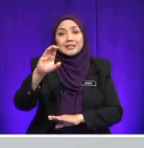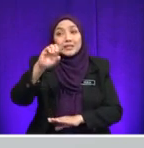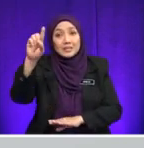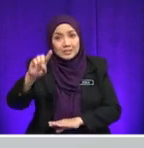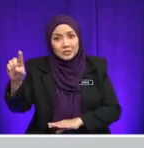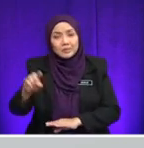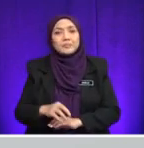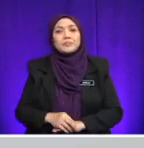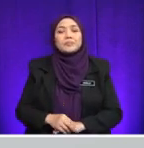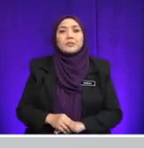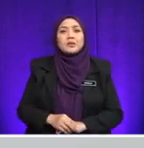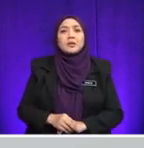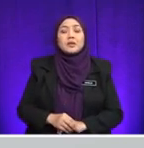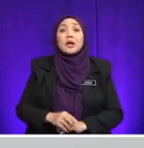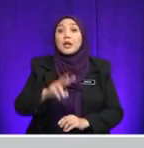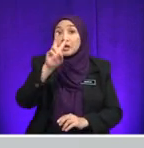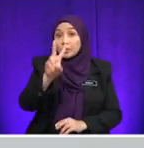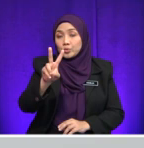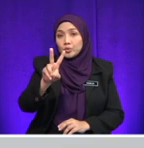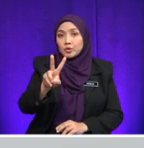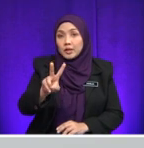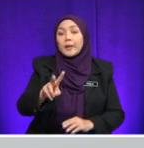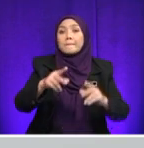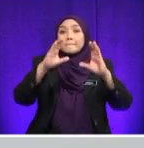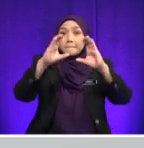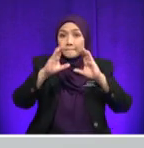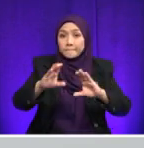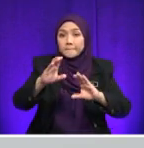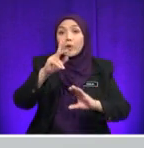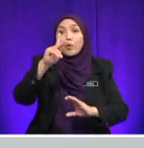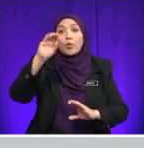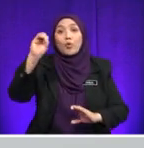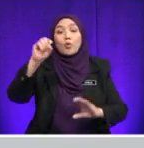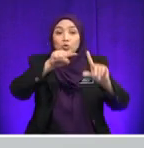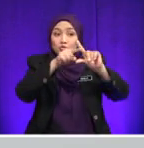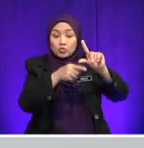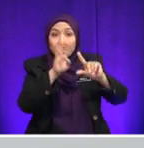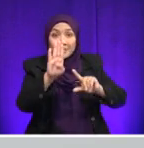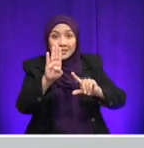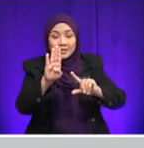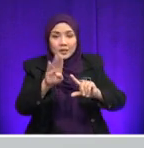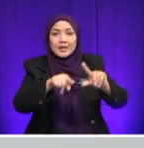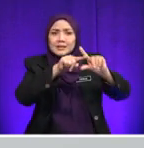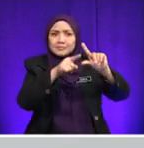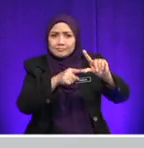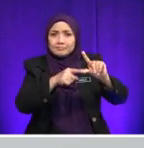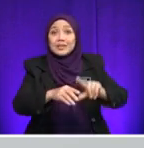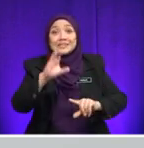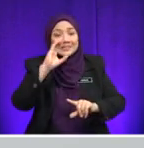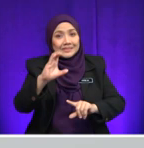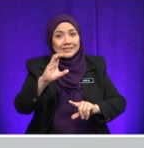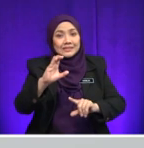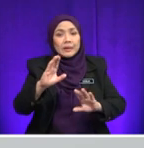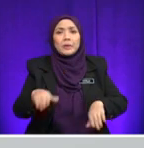jadi betul yang kedua ini adalah petuah bagi sudut di jadi betul bagi sudut kos bagi sudut